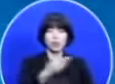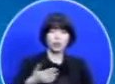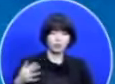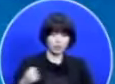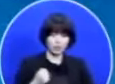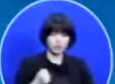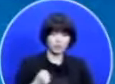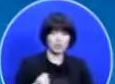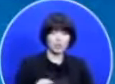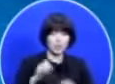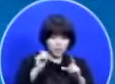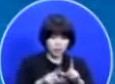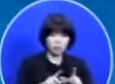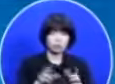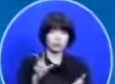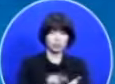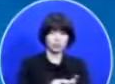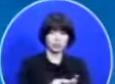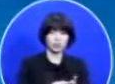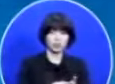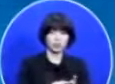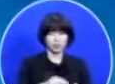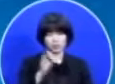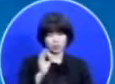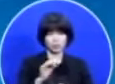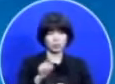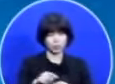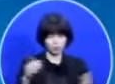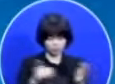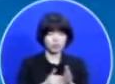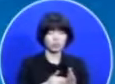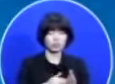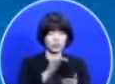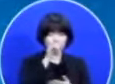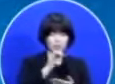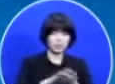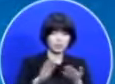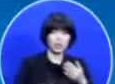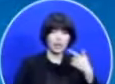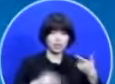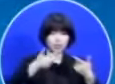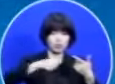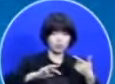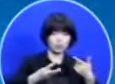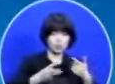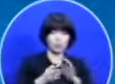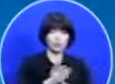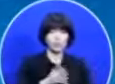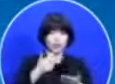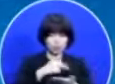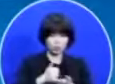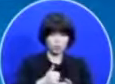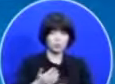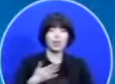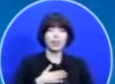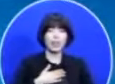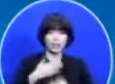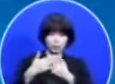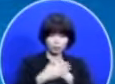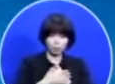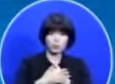거의 대부분의 문제는 걸로 끝납니다 6절에 보면 주님께서는 나를 도우시는